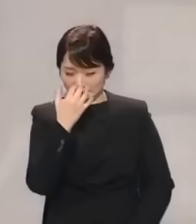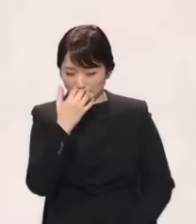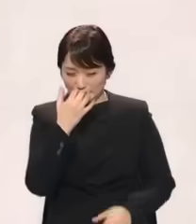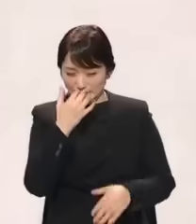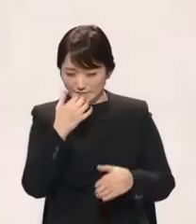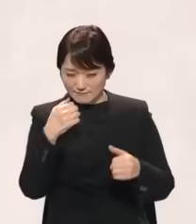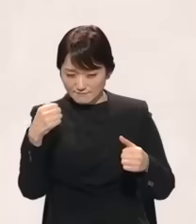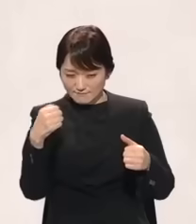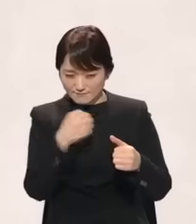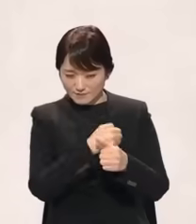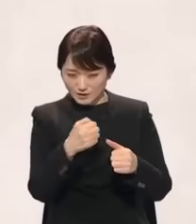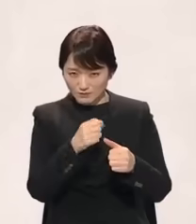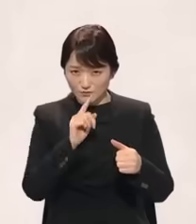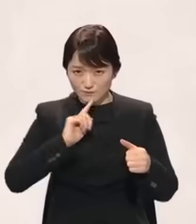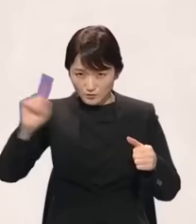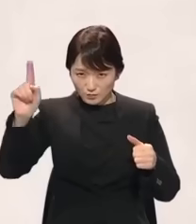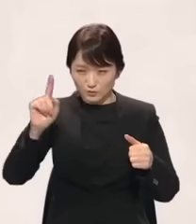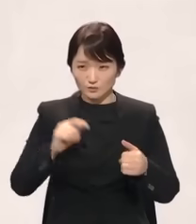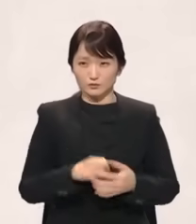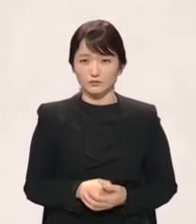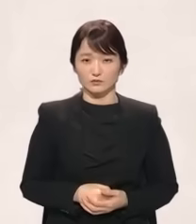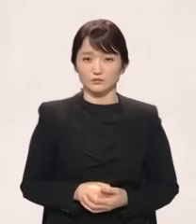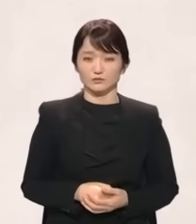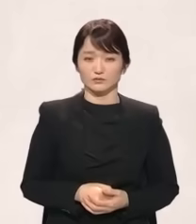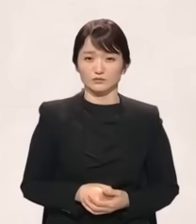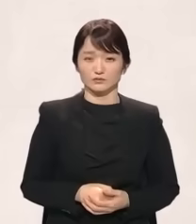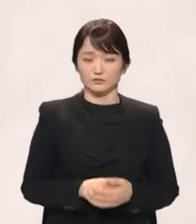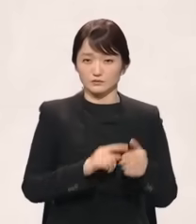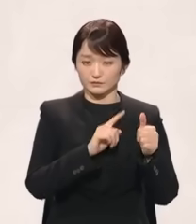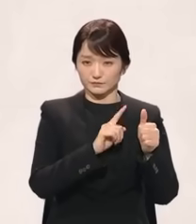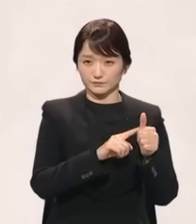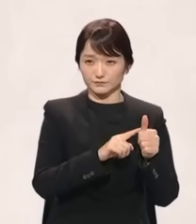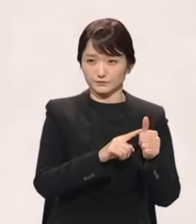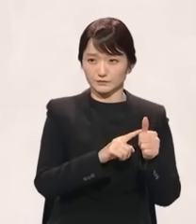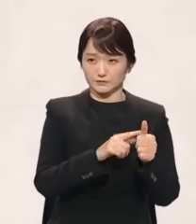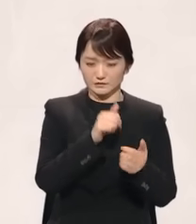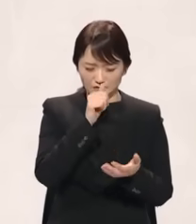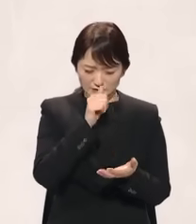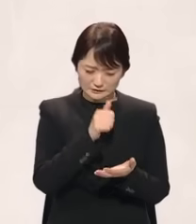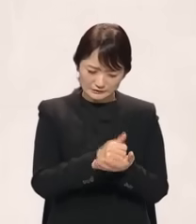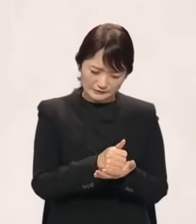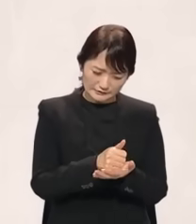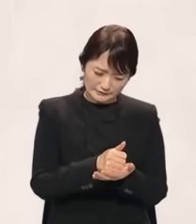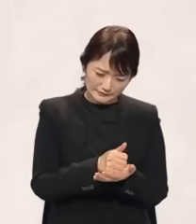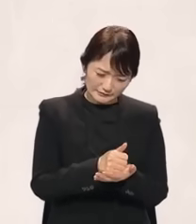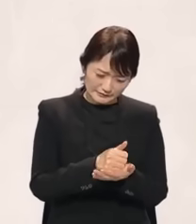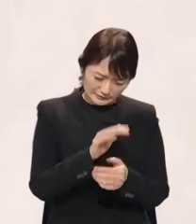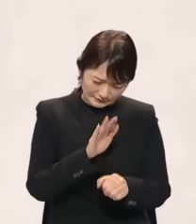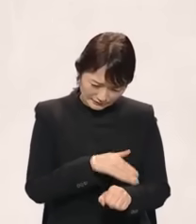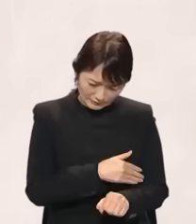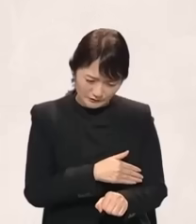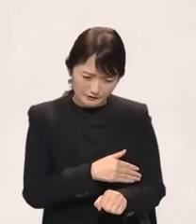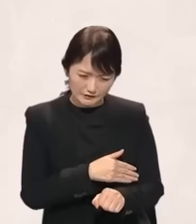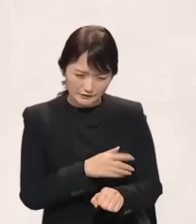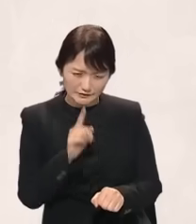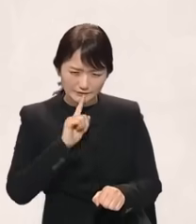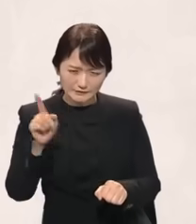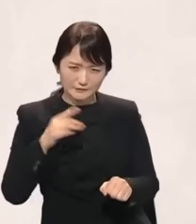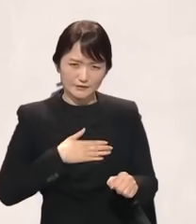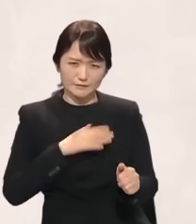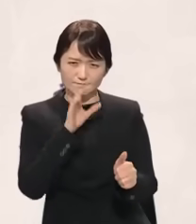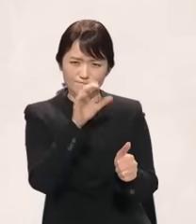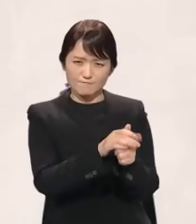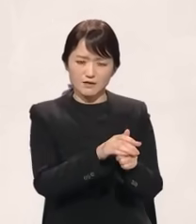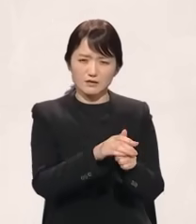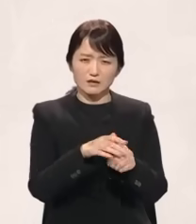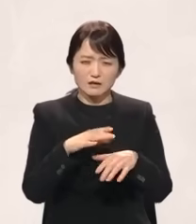고소를 하겠다 그리고 그런 상황에서이 남성 같은 경우는 죄책감도 있고 신고를 다하면 내가 모든 걸 뒤집어 있다라고 하는 그런